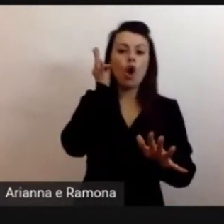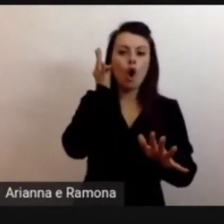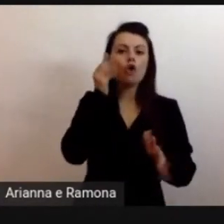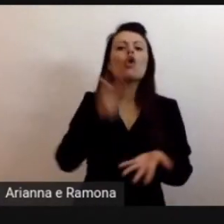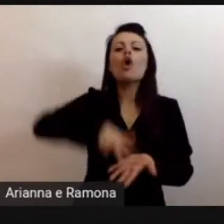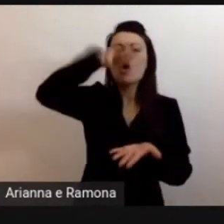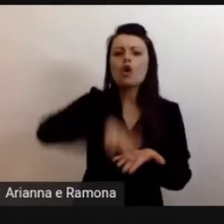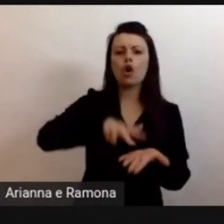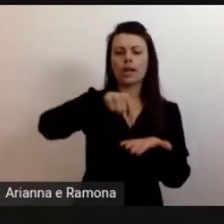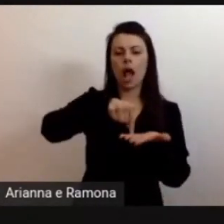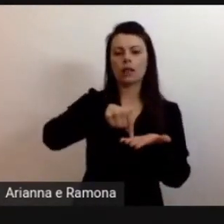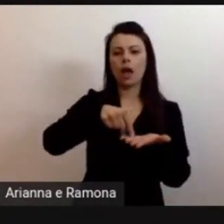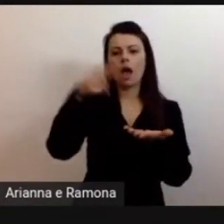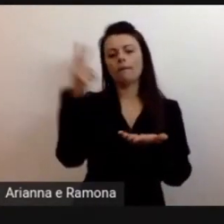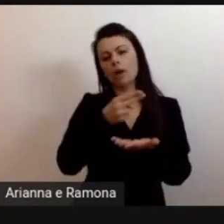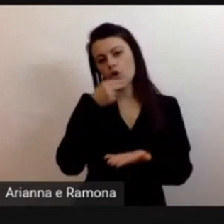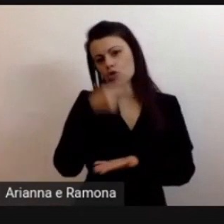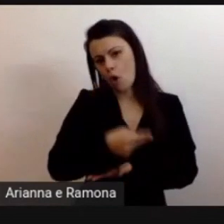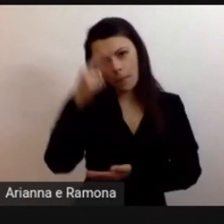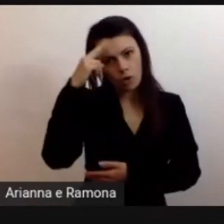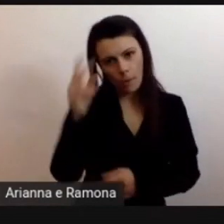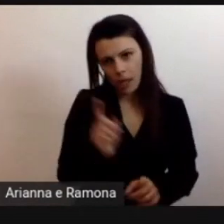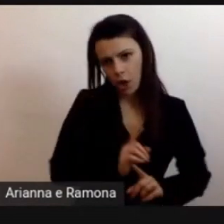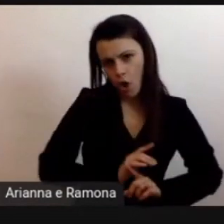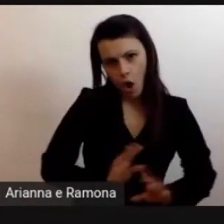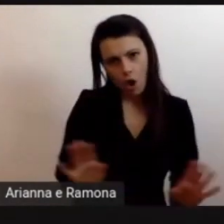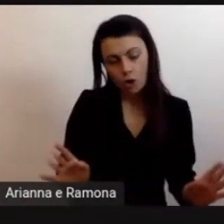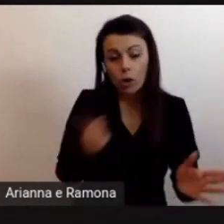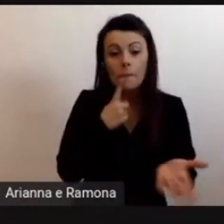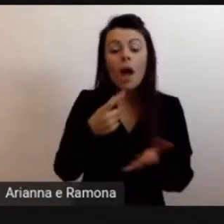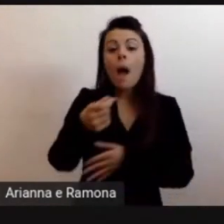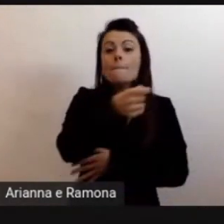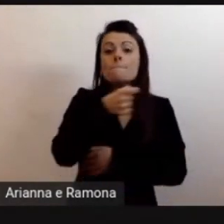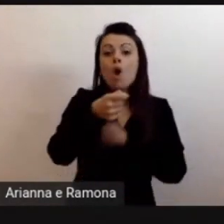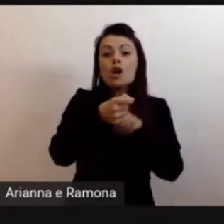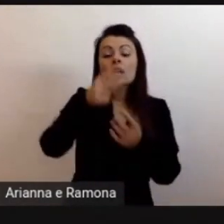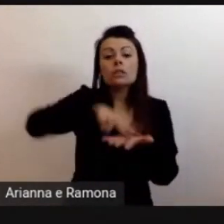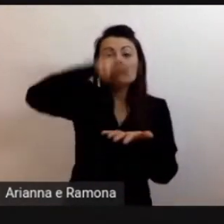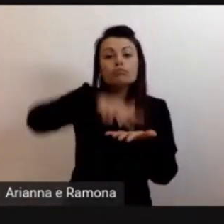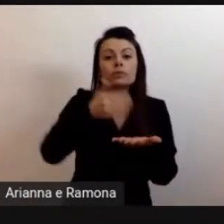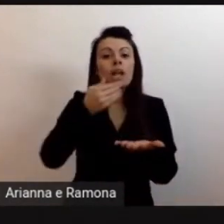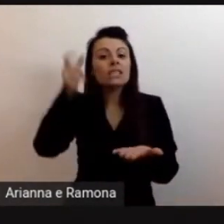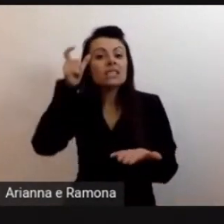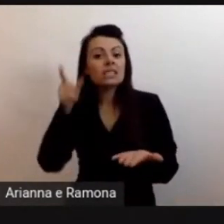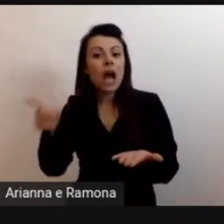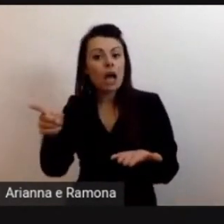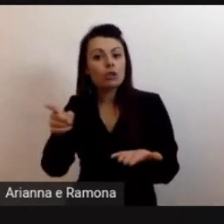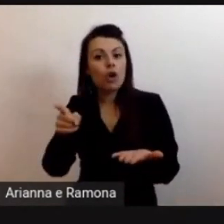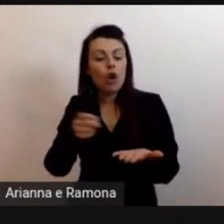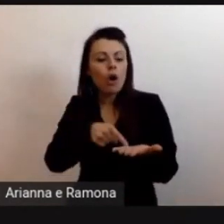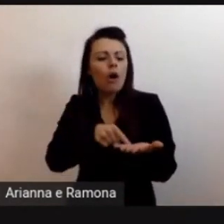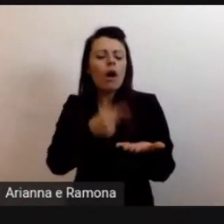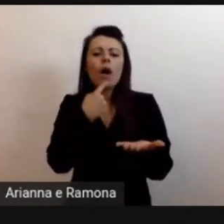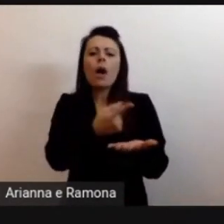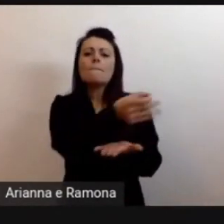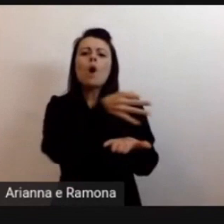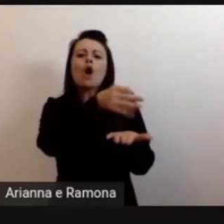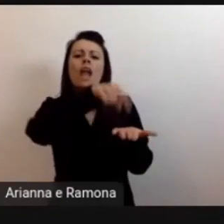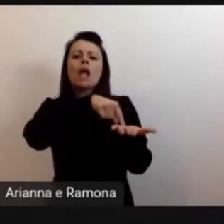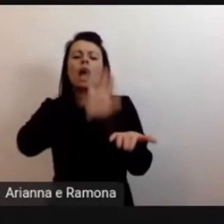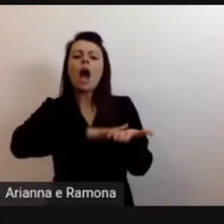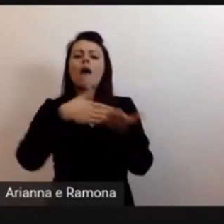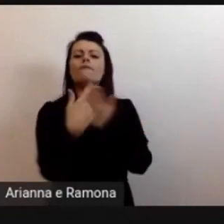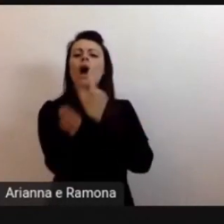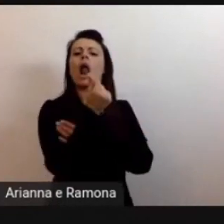ricordo che è in realtà coniata da nostrana protegga letto in un certo senso merita